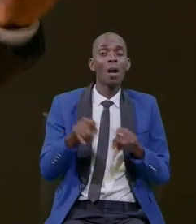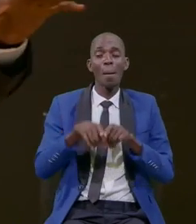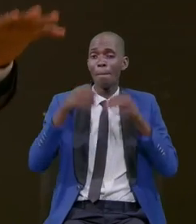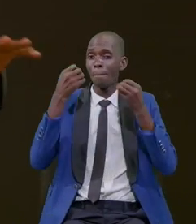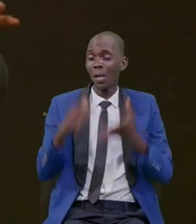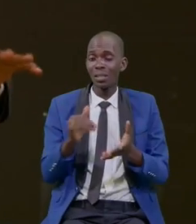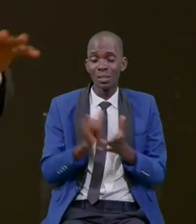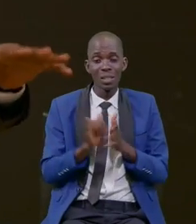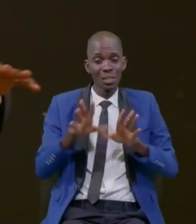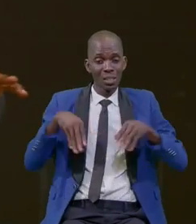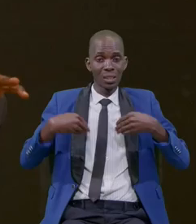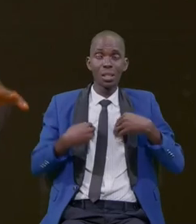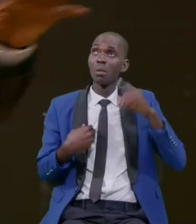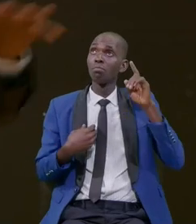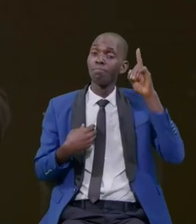recevront.